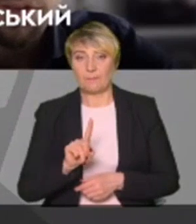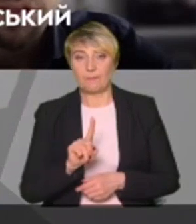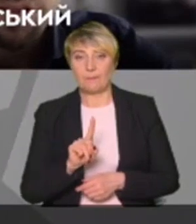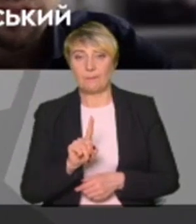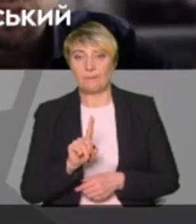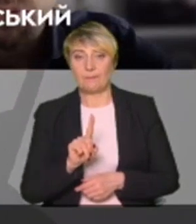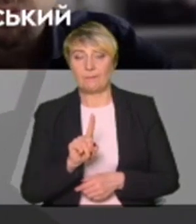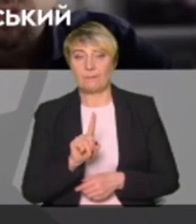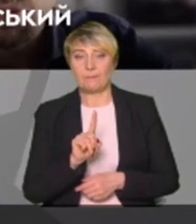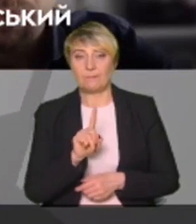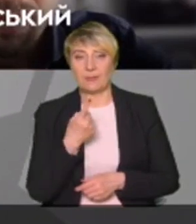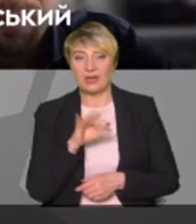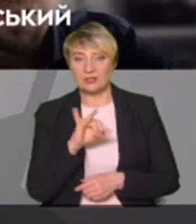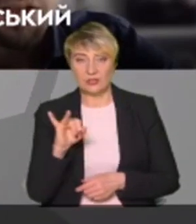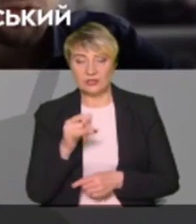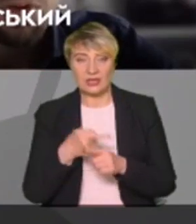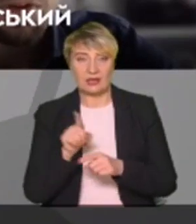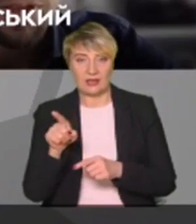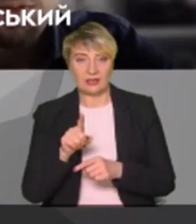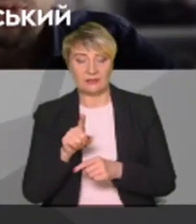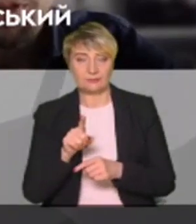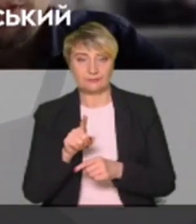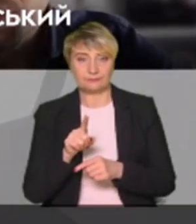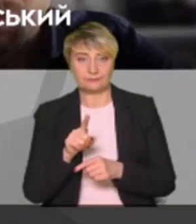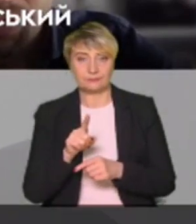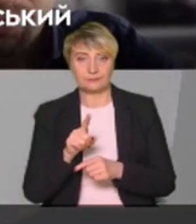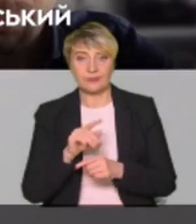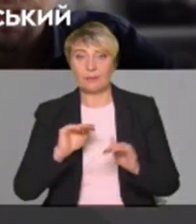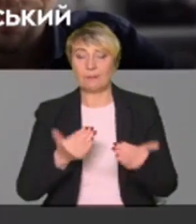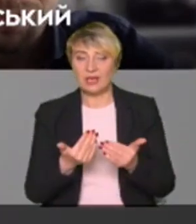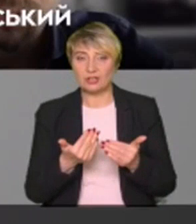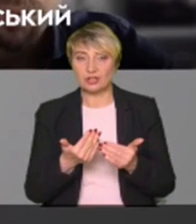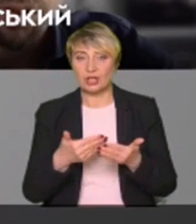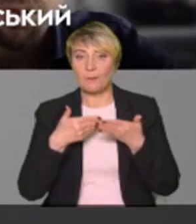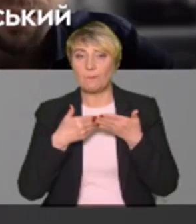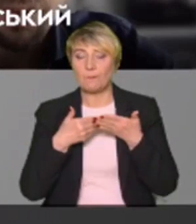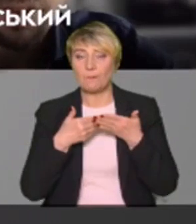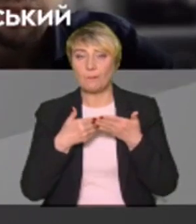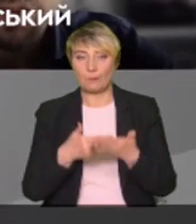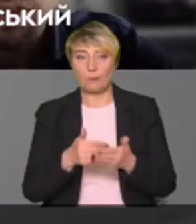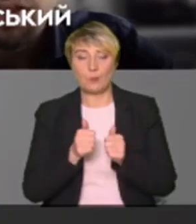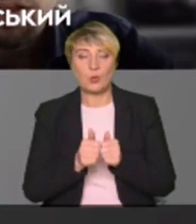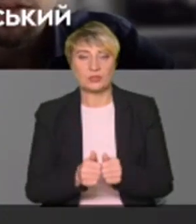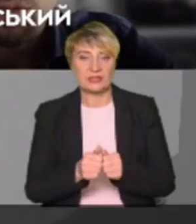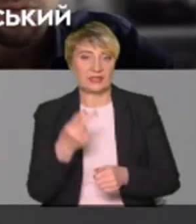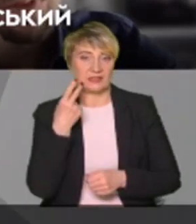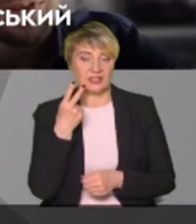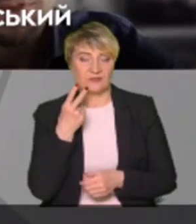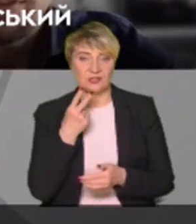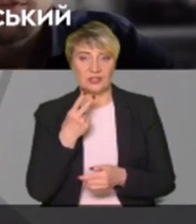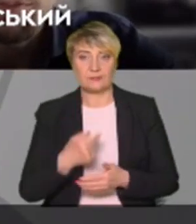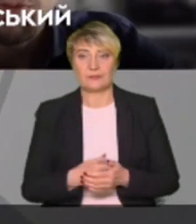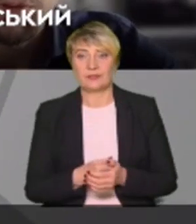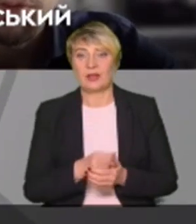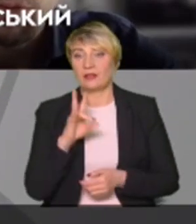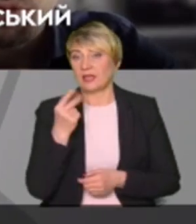Росія відіграє скрипку молодшого партнера, то такий політичний, принаймні, гарант безпеки України завжди, ну, ладно, не